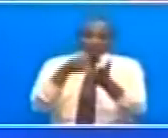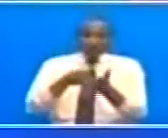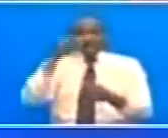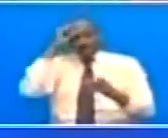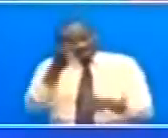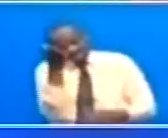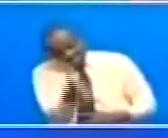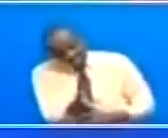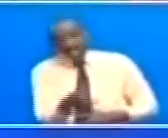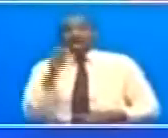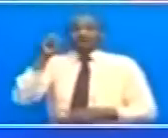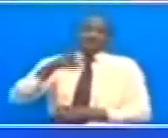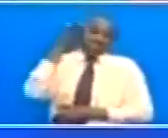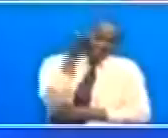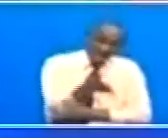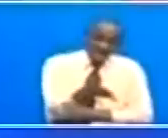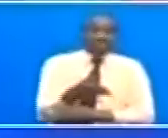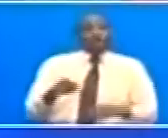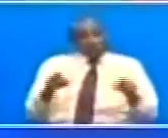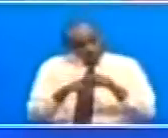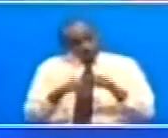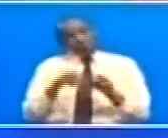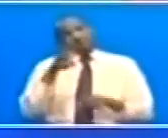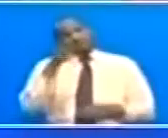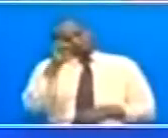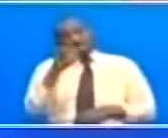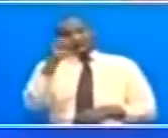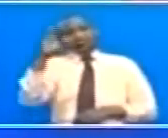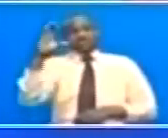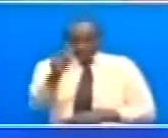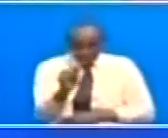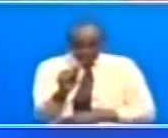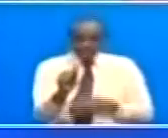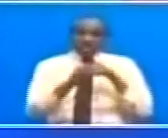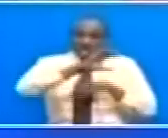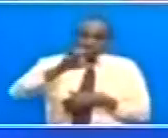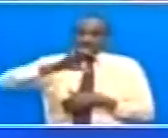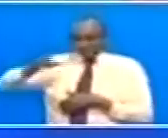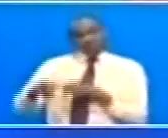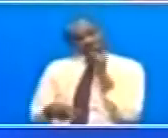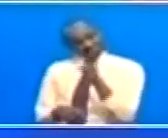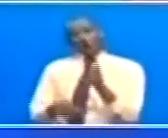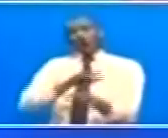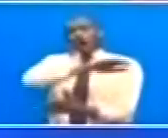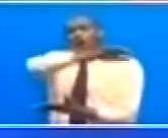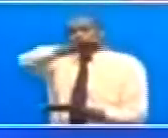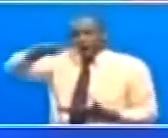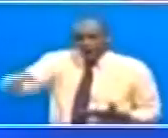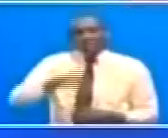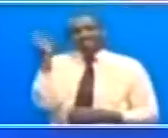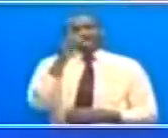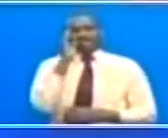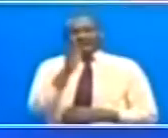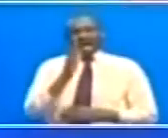magavana, wabunge na hata wabunge wa maeneo ya counties, wote mishahara